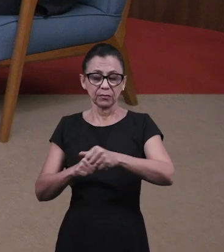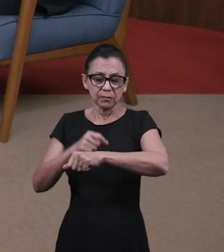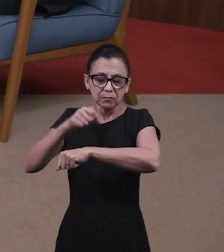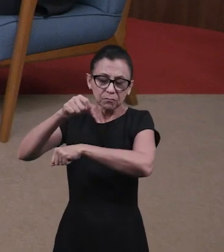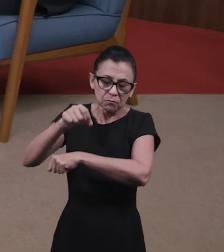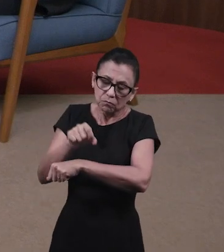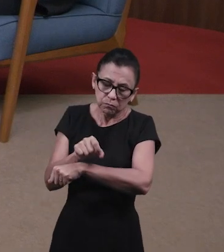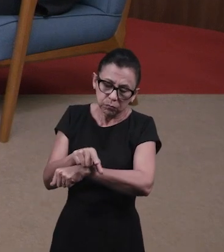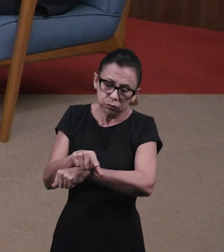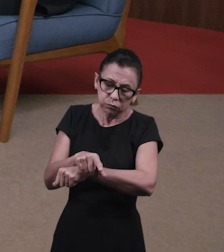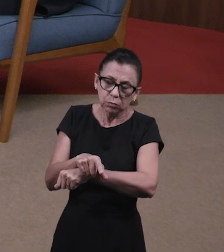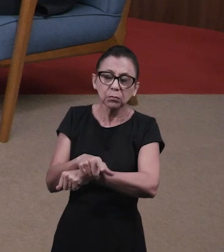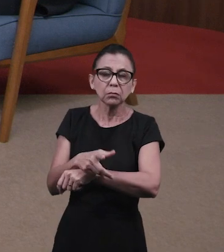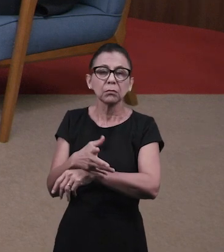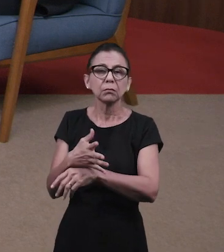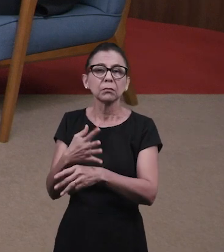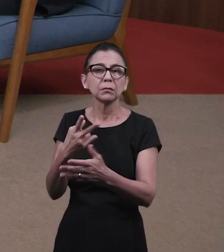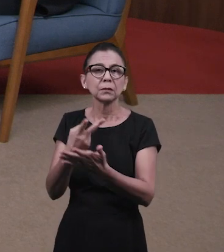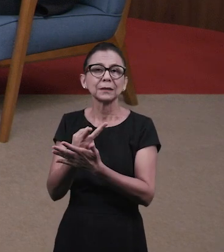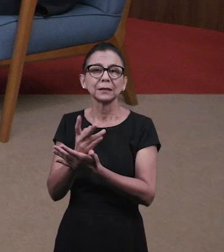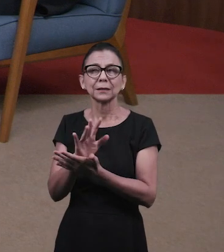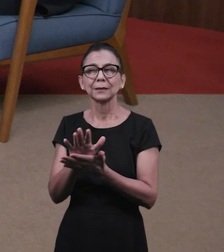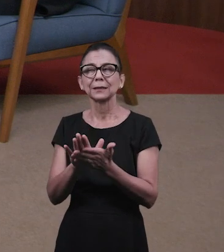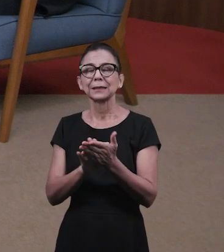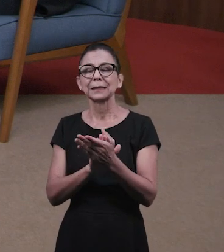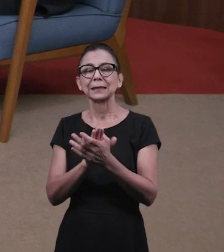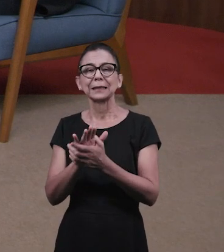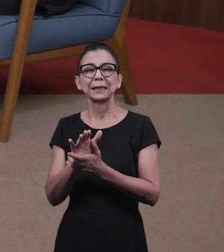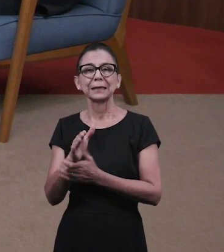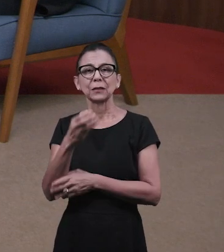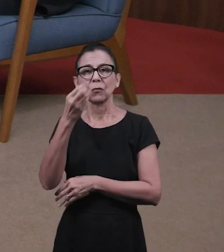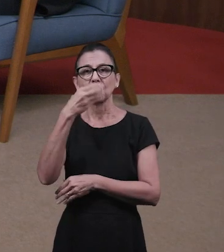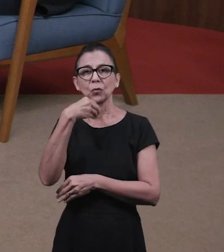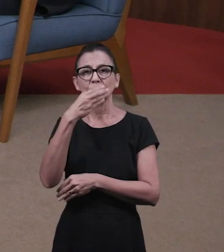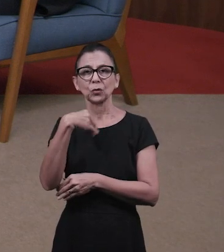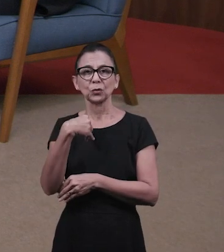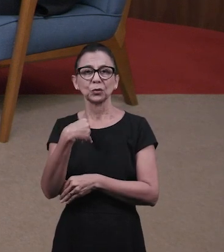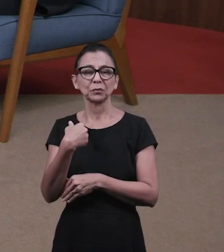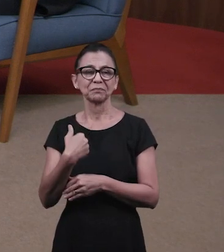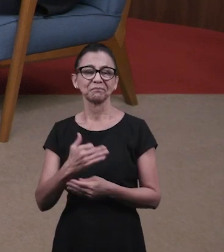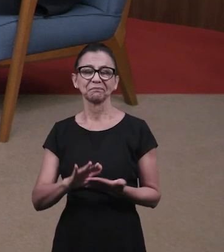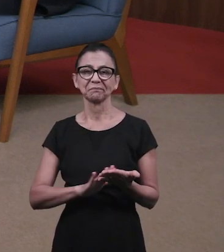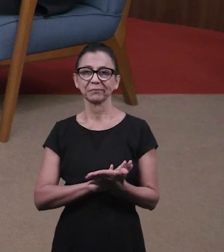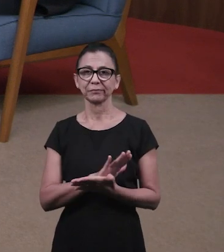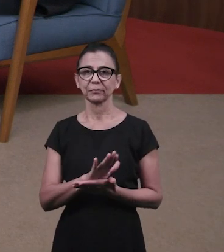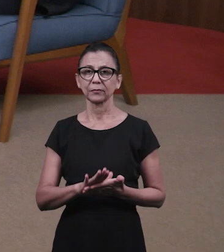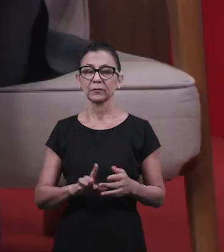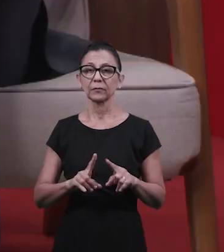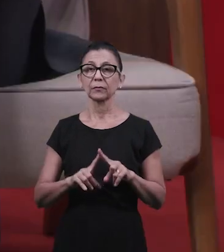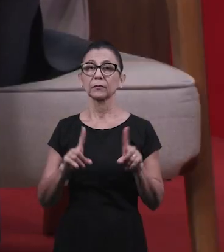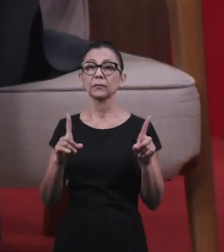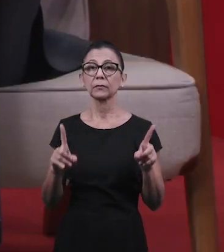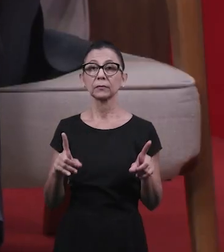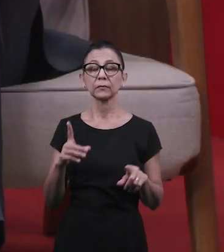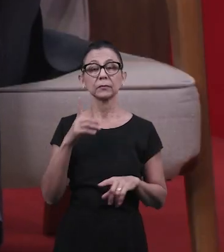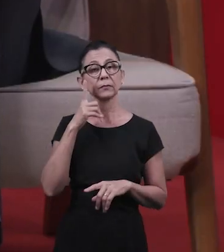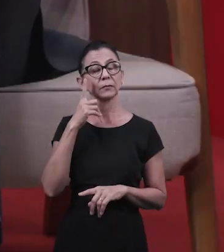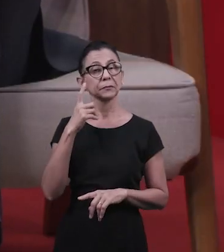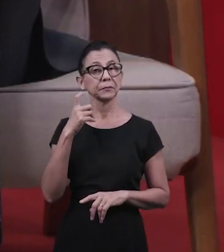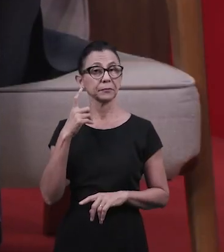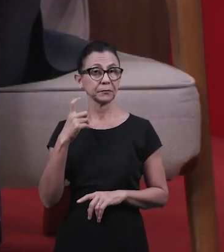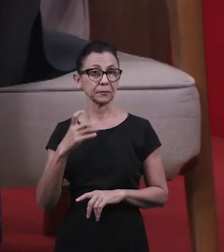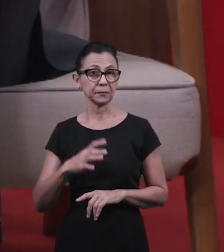pas? Exactement. De la même manière, n'a pas porté de fruits. Mais maintenant, ce qui plus attire notre